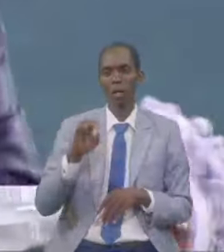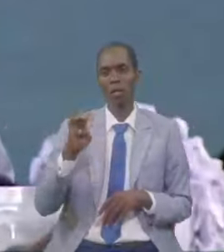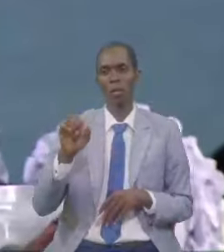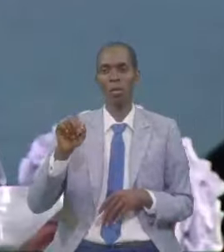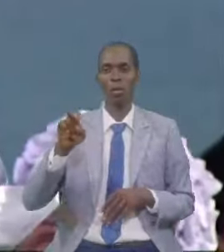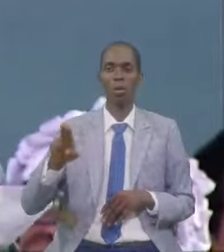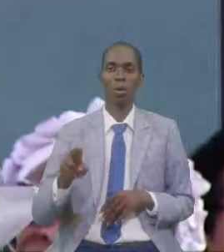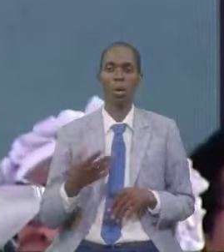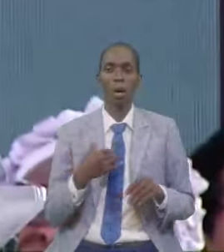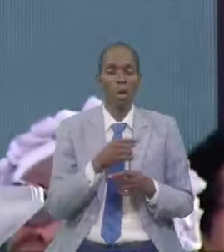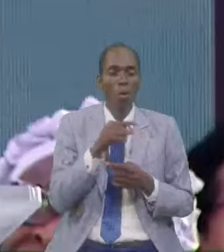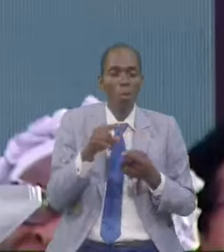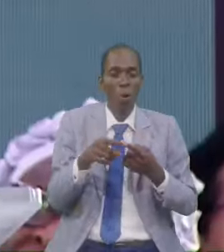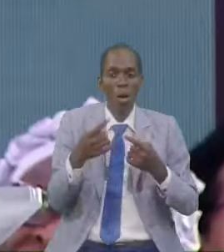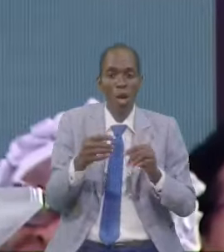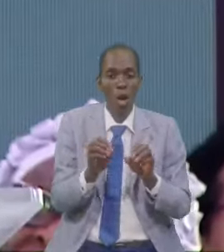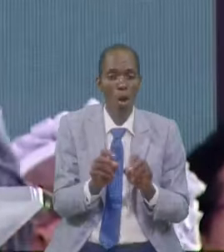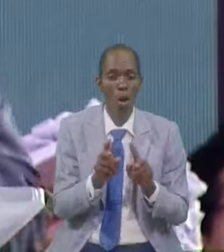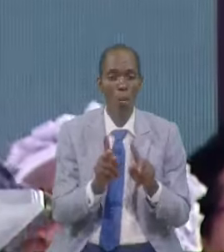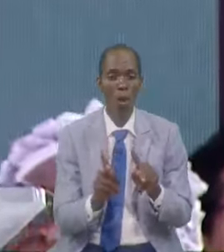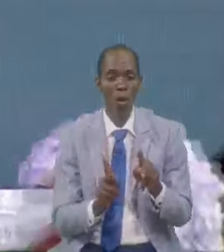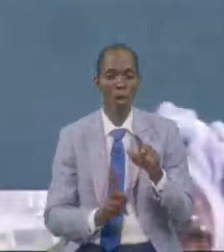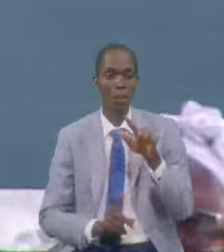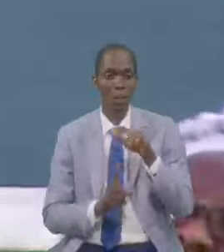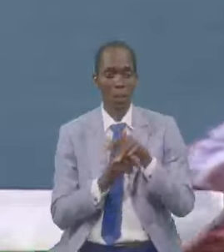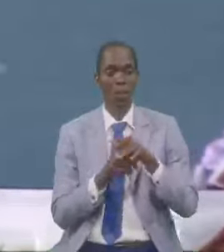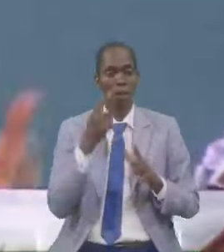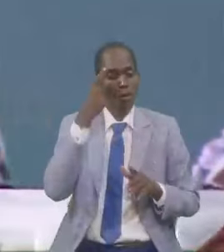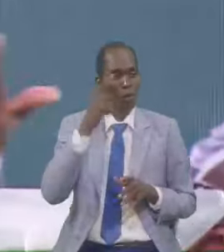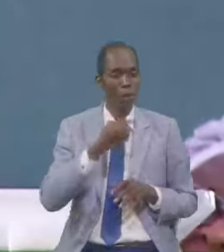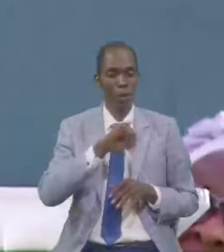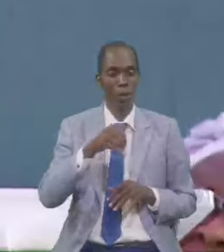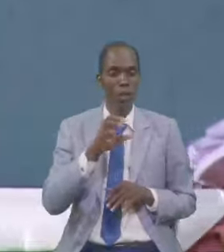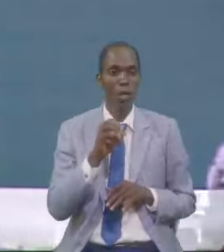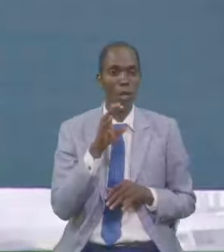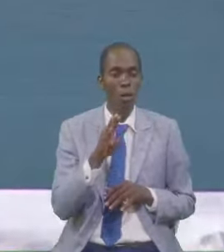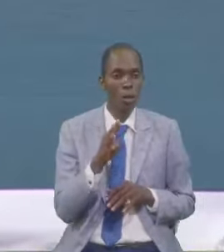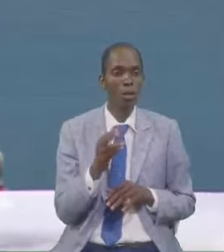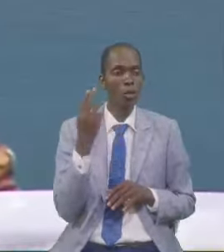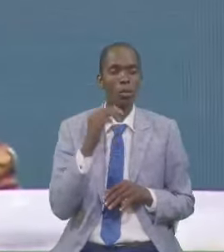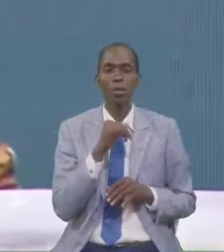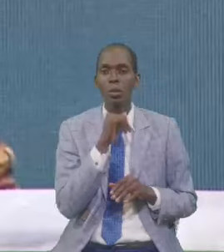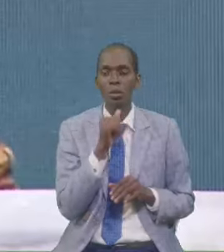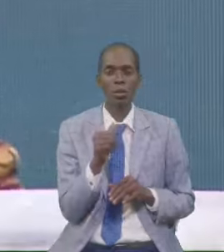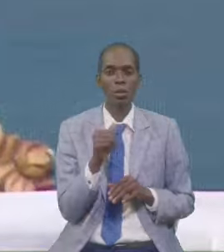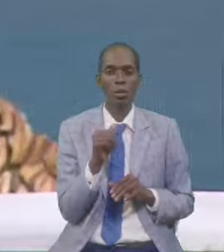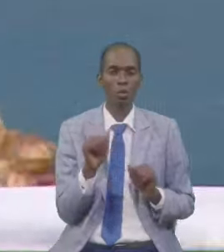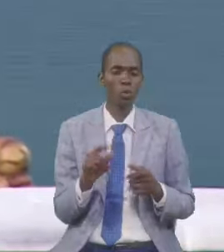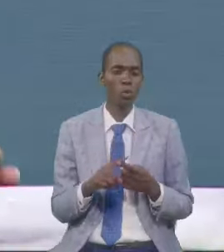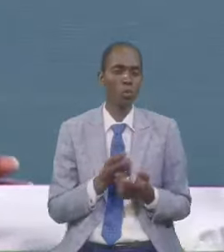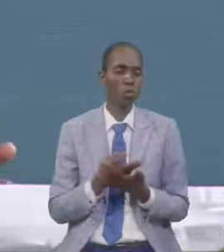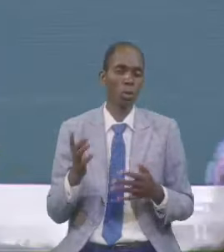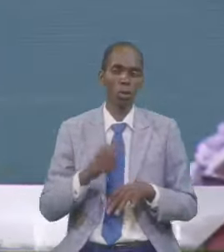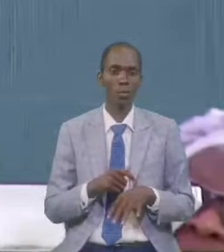ప్రయత్నంతో ఉన్నాడు. అయితే యాకోబుకు అవకాశం వచ్చినప్పుడు వారు ప్రతిసారి పోరాటంతో ఉంటున్నారు. There